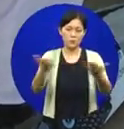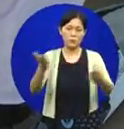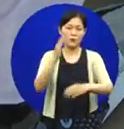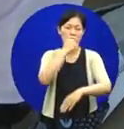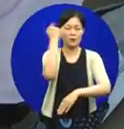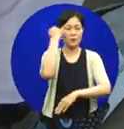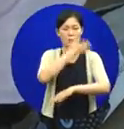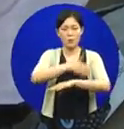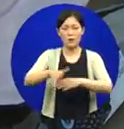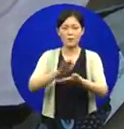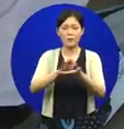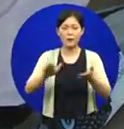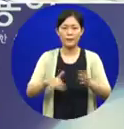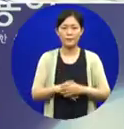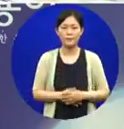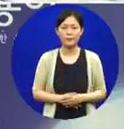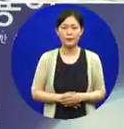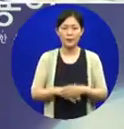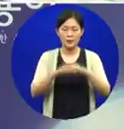보급할 계획입니다.